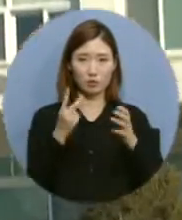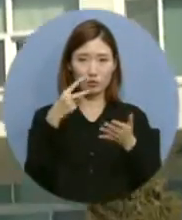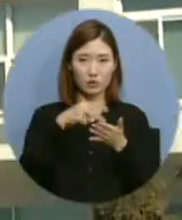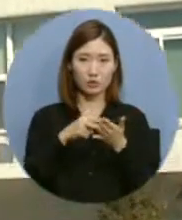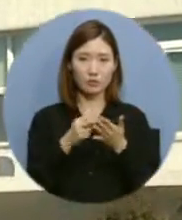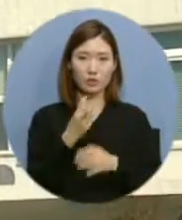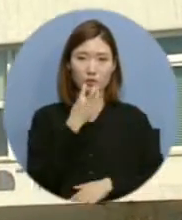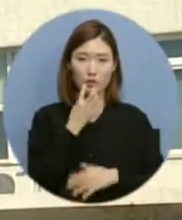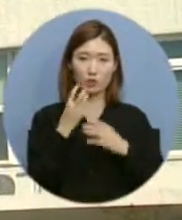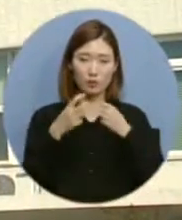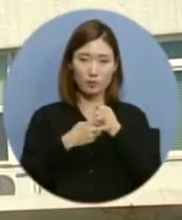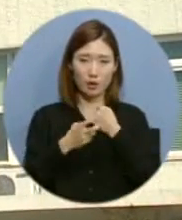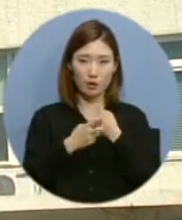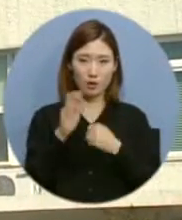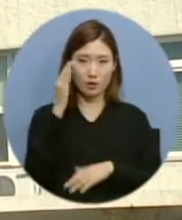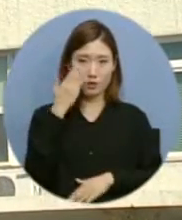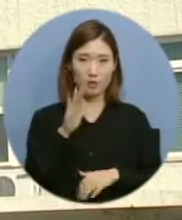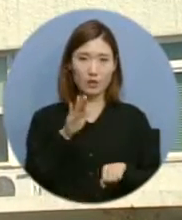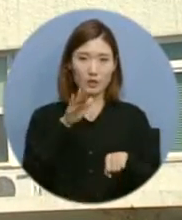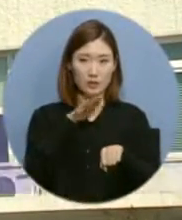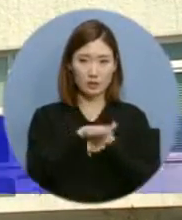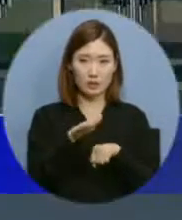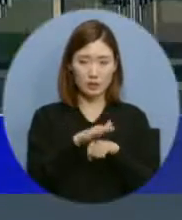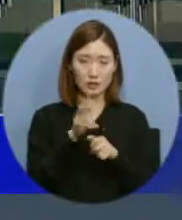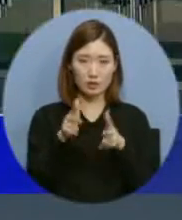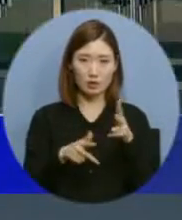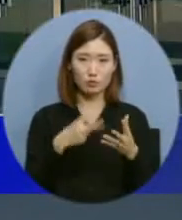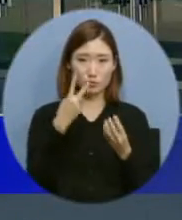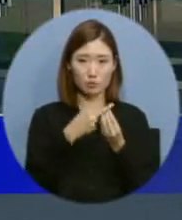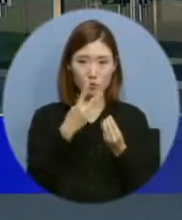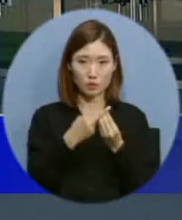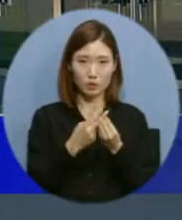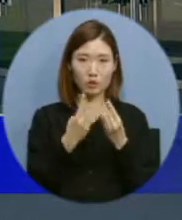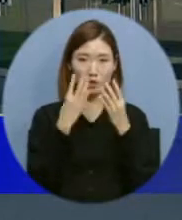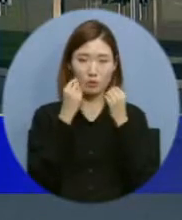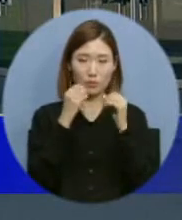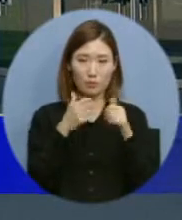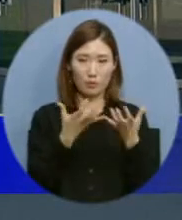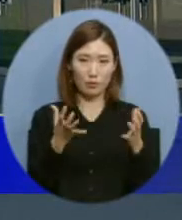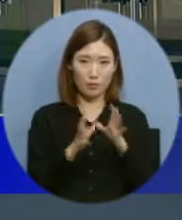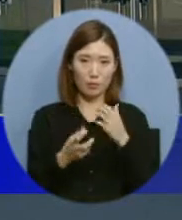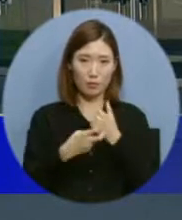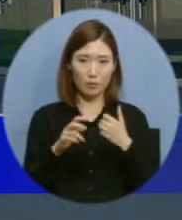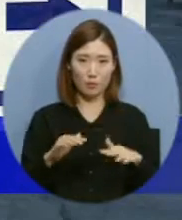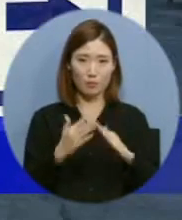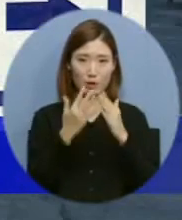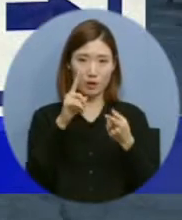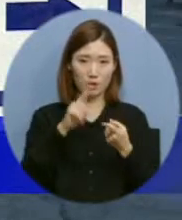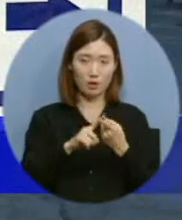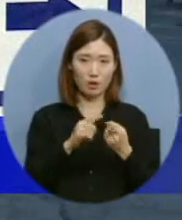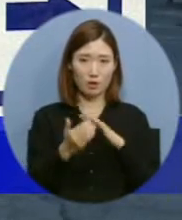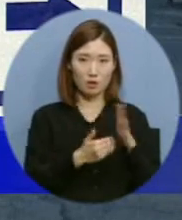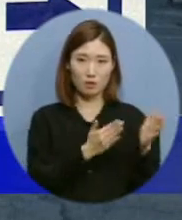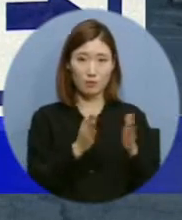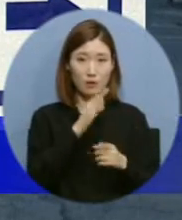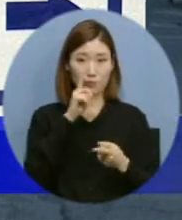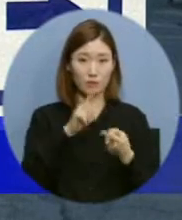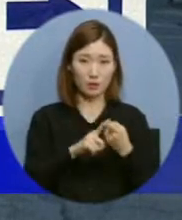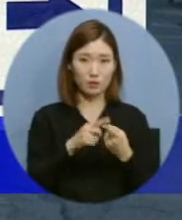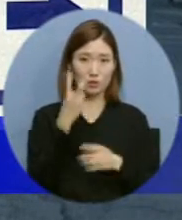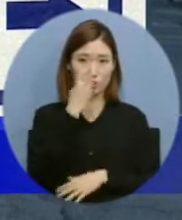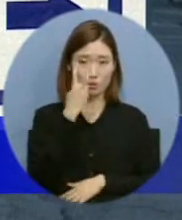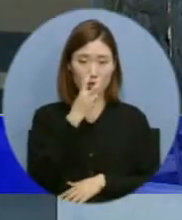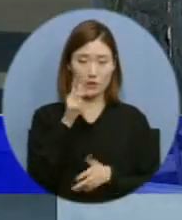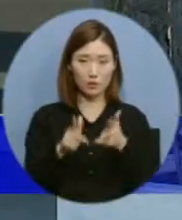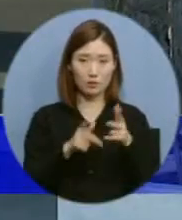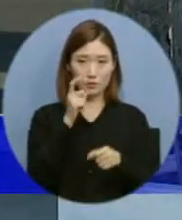국립서울병원 현대화 사업 중 2단계 사업인 중곡 종합의료복합단지 건립과 관련한 예비타당성 조사가 사업성이